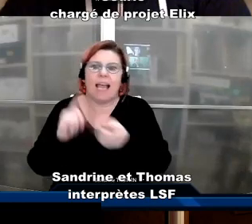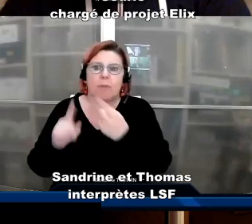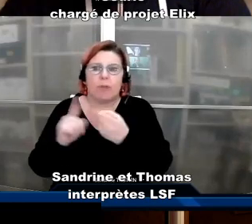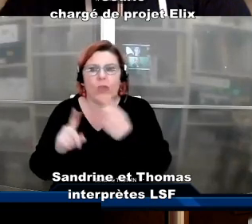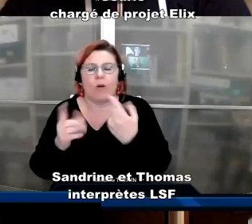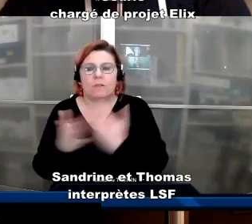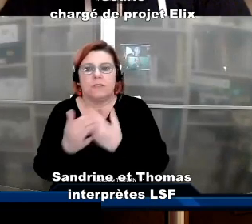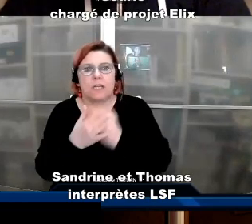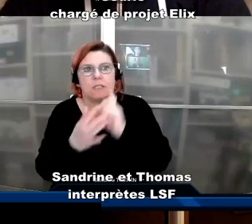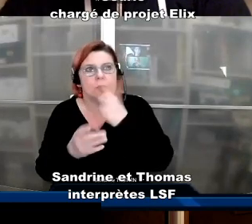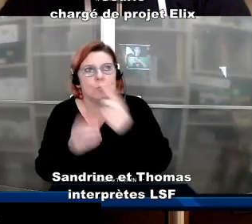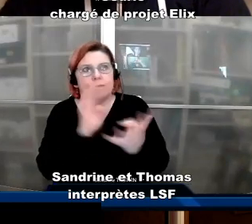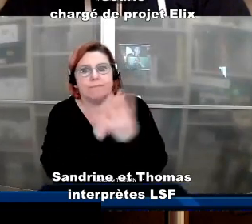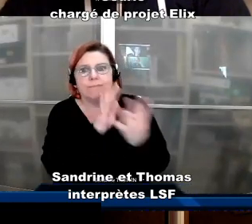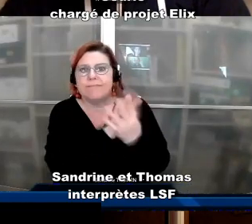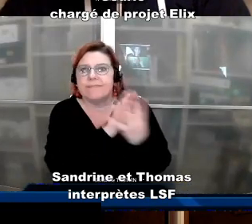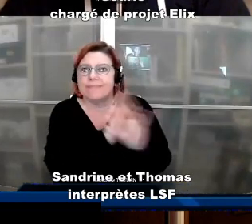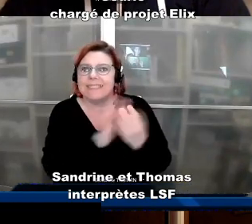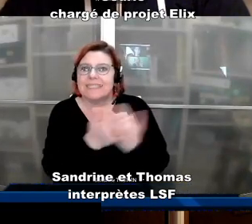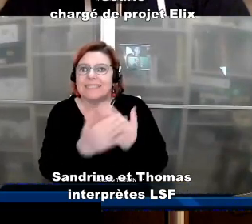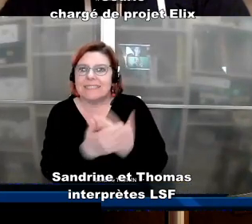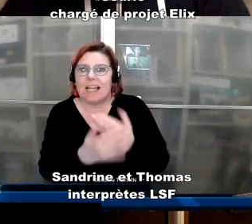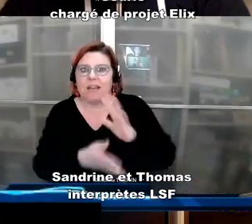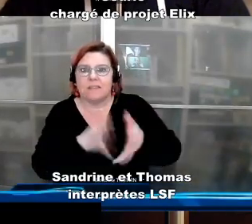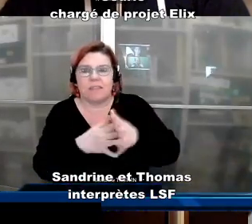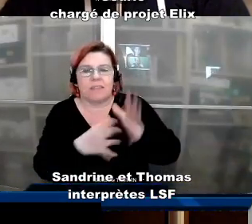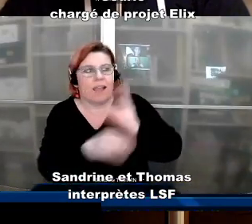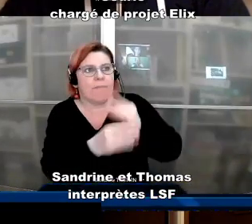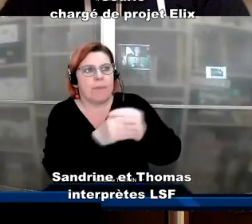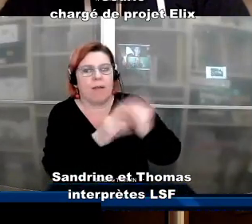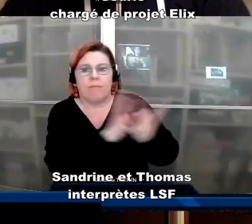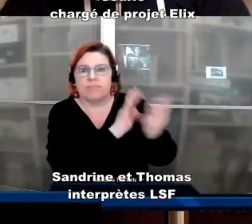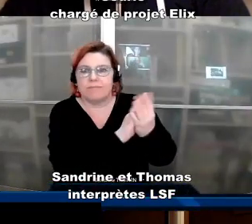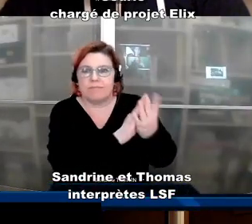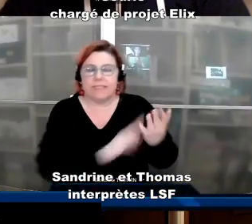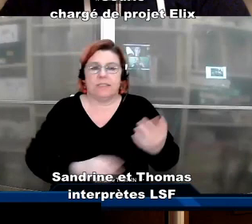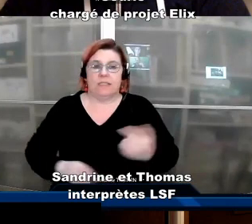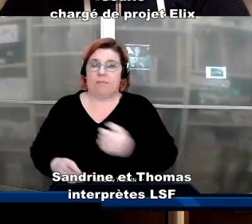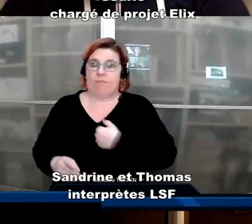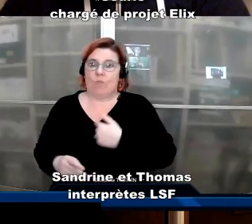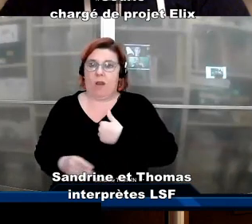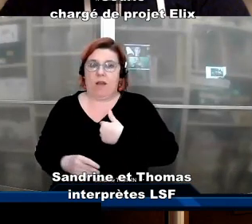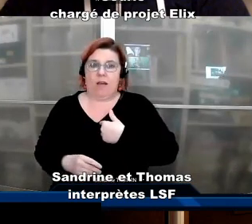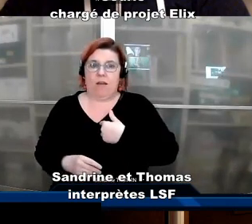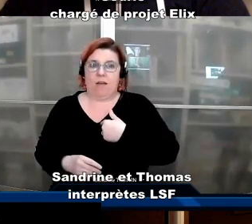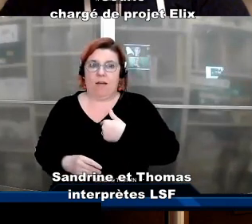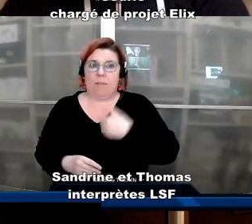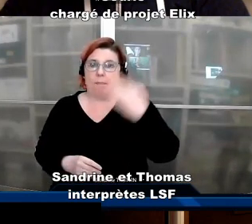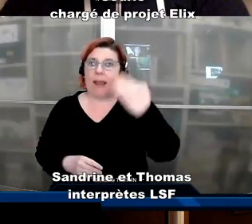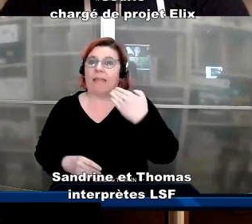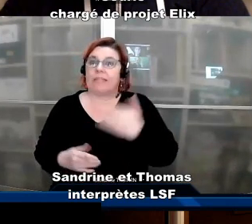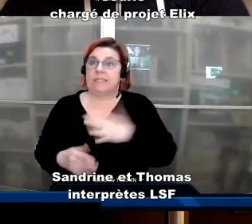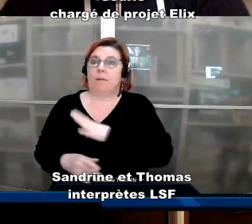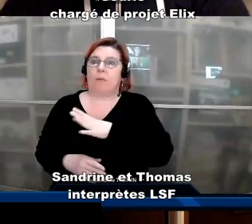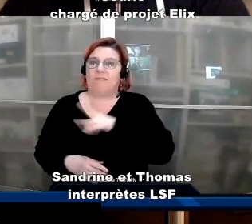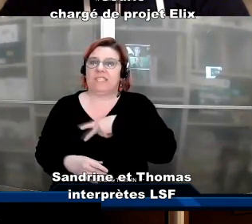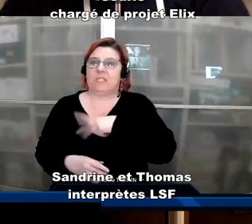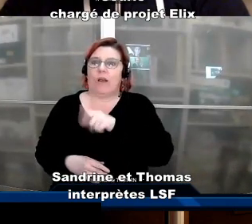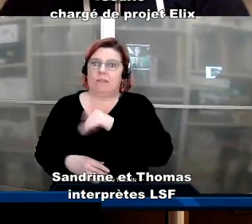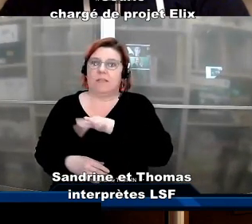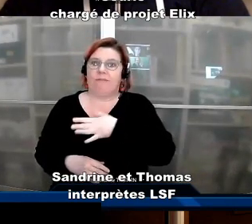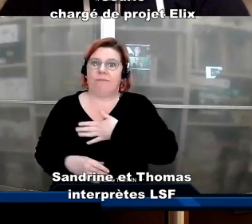sourdes pour apprendre la langue des signes. Moi, Mélanie, donc c'est ma professeure de LSF.